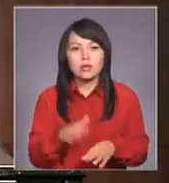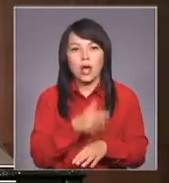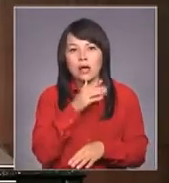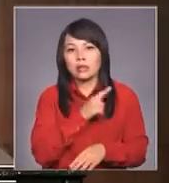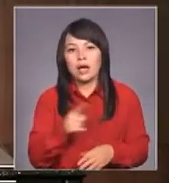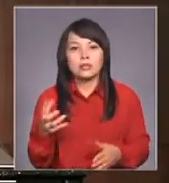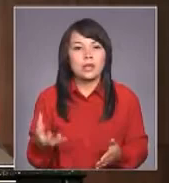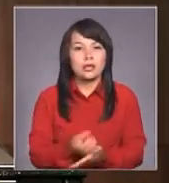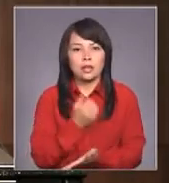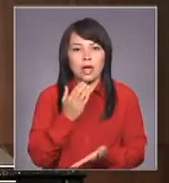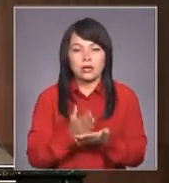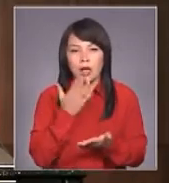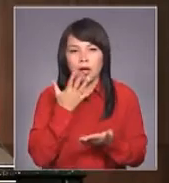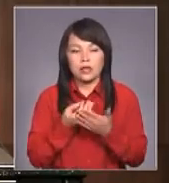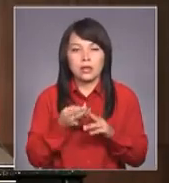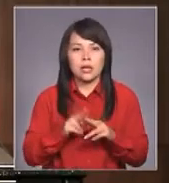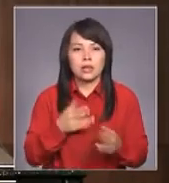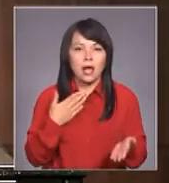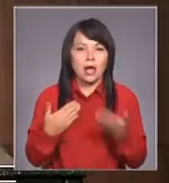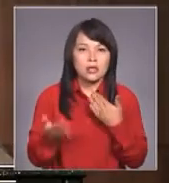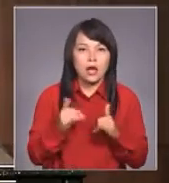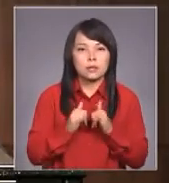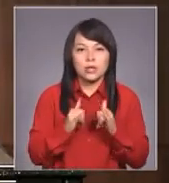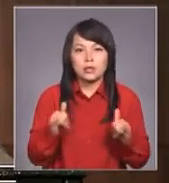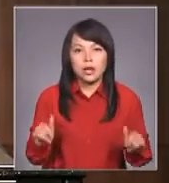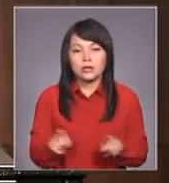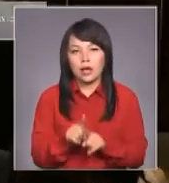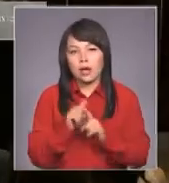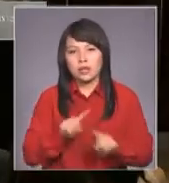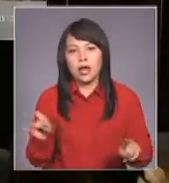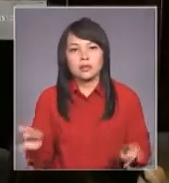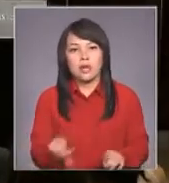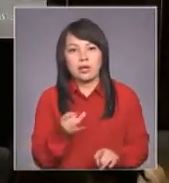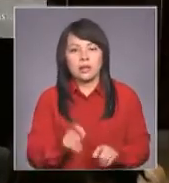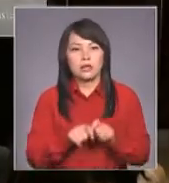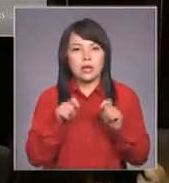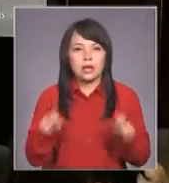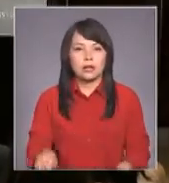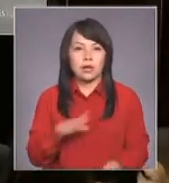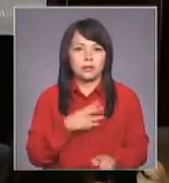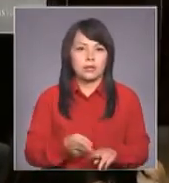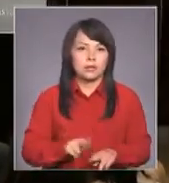отырып, өзара қарым-қатынасты арттыруға айрықша қолдау